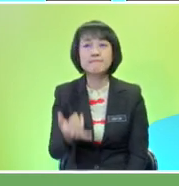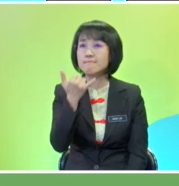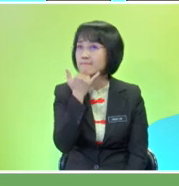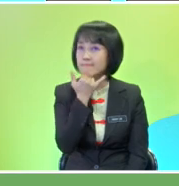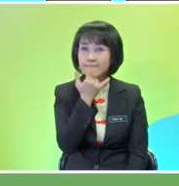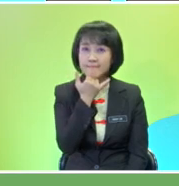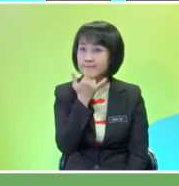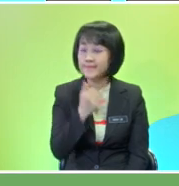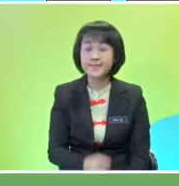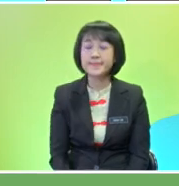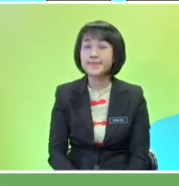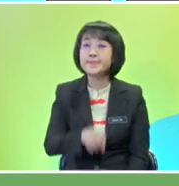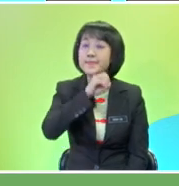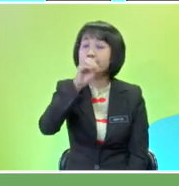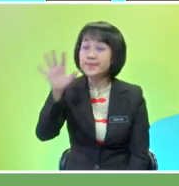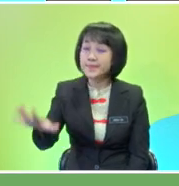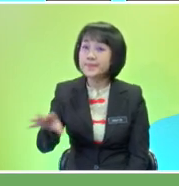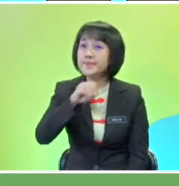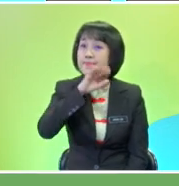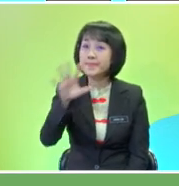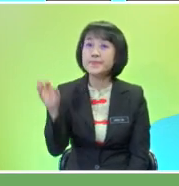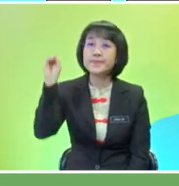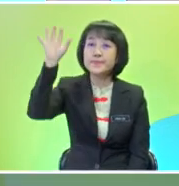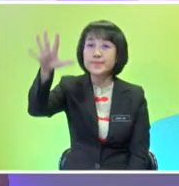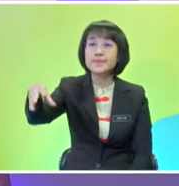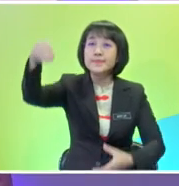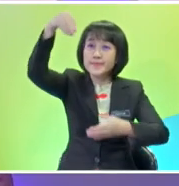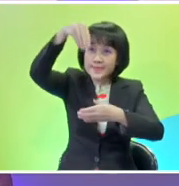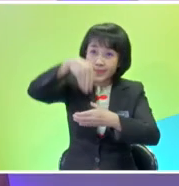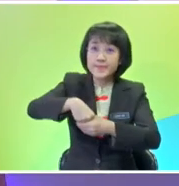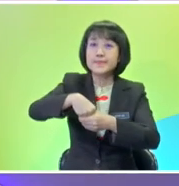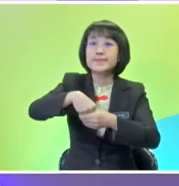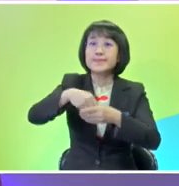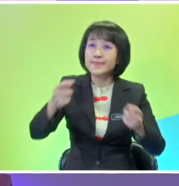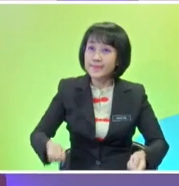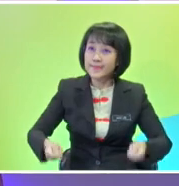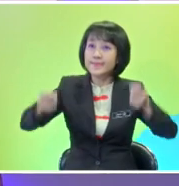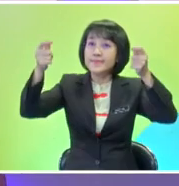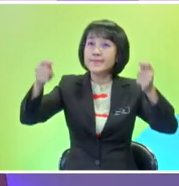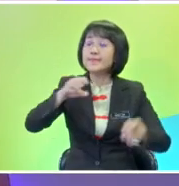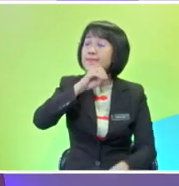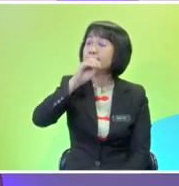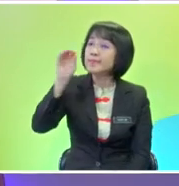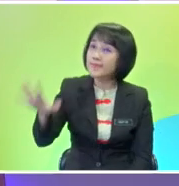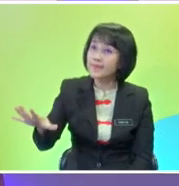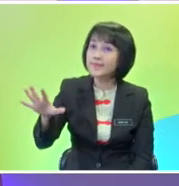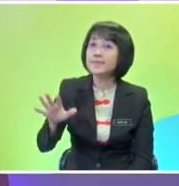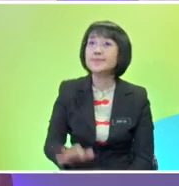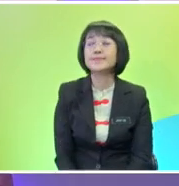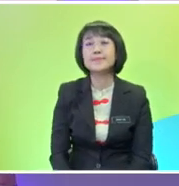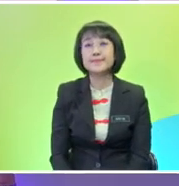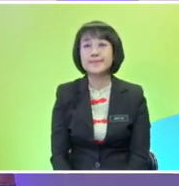betul sepatutnya sampah-sampah itu dibuang di dalam tong sampah